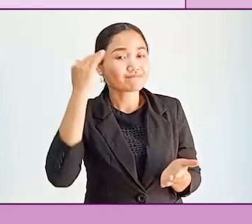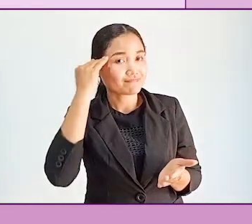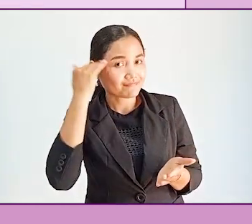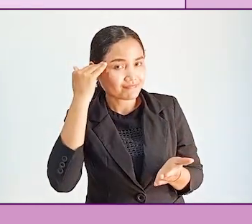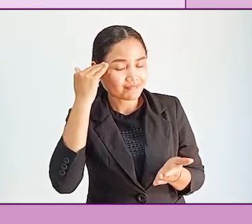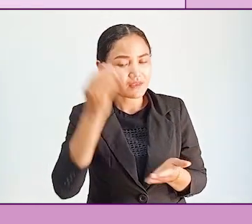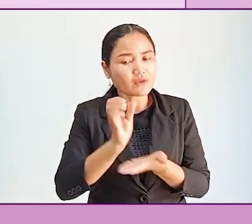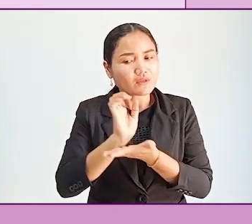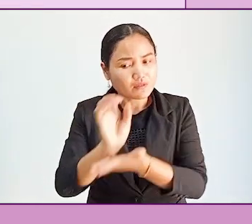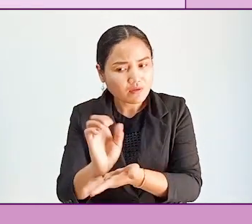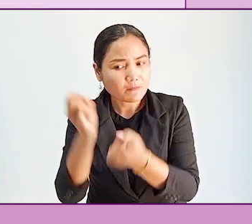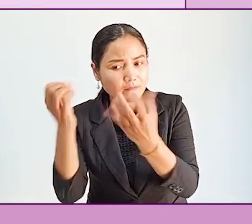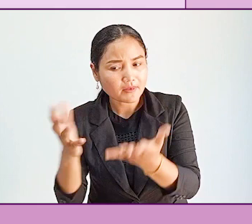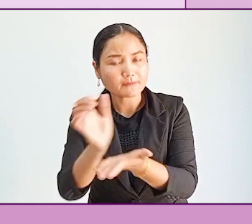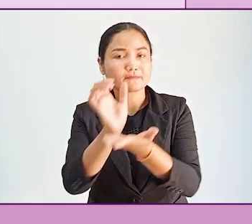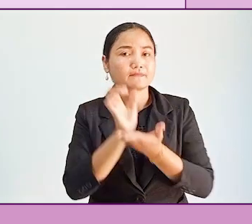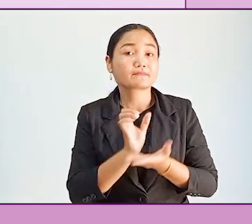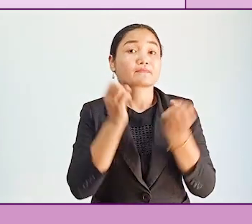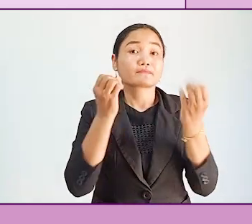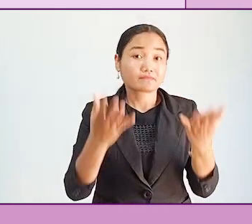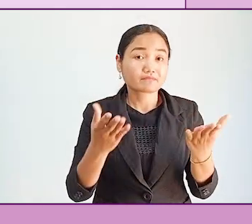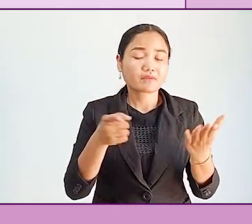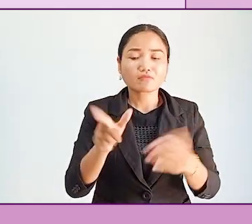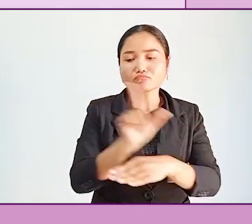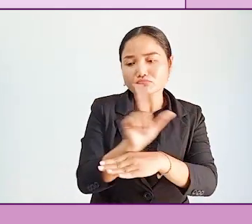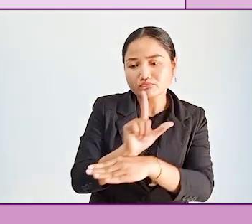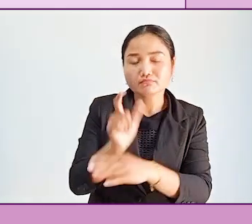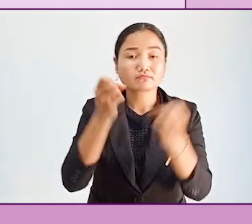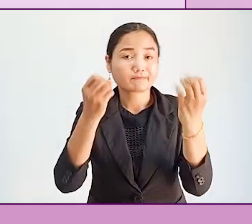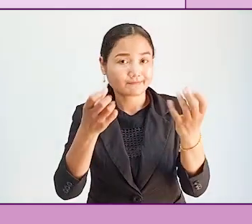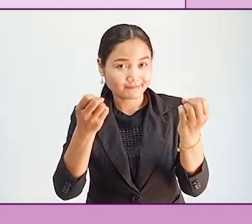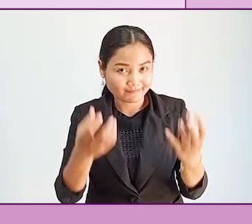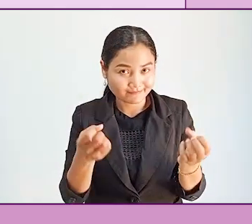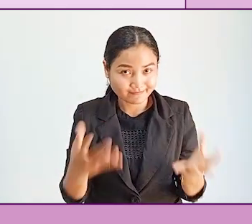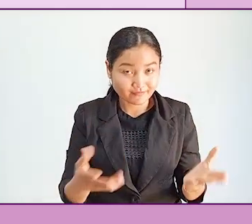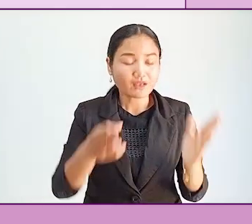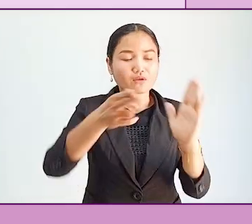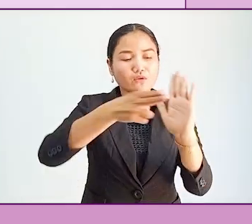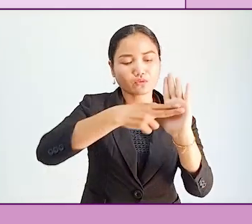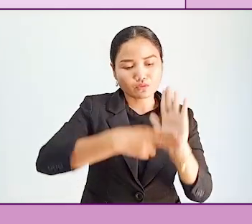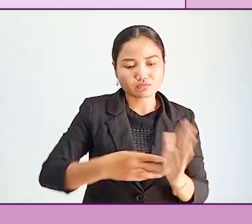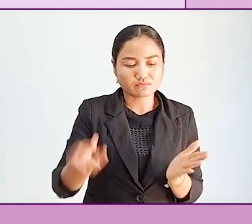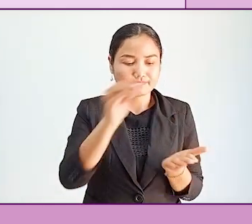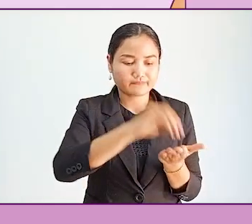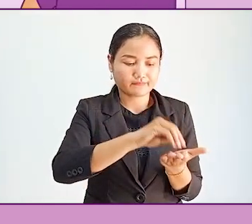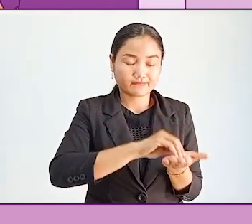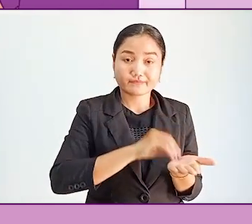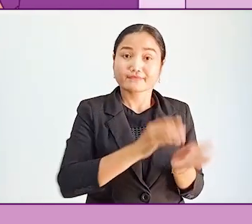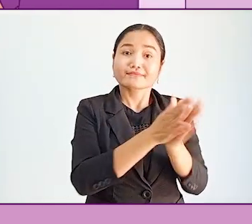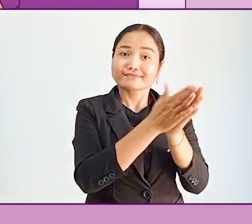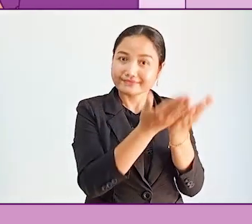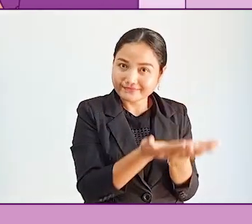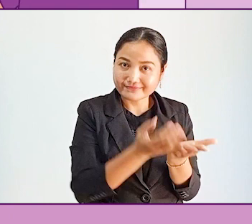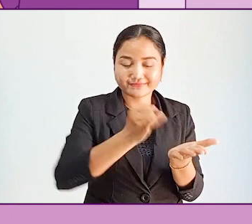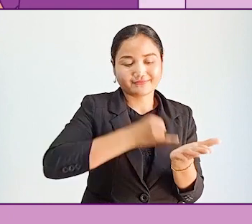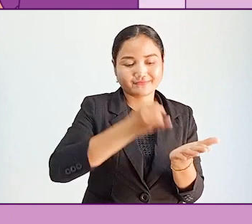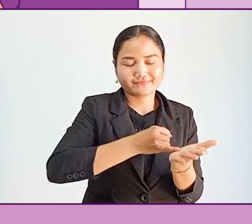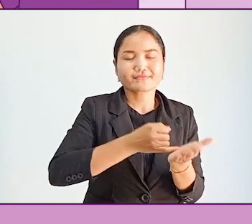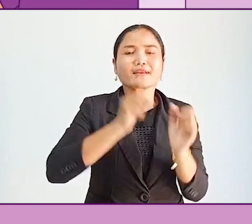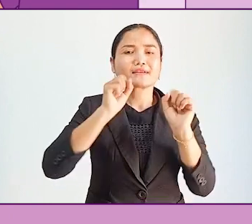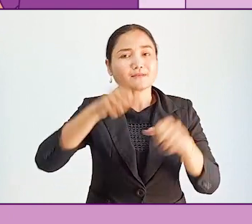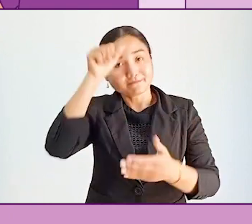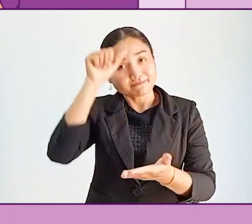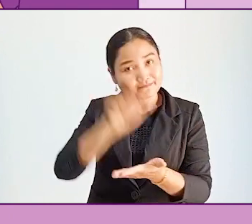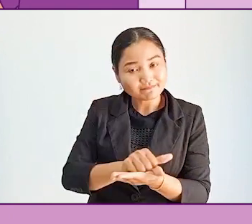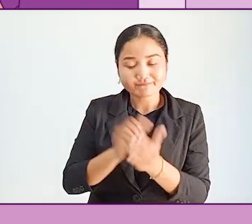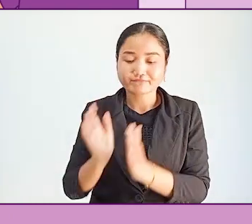thiết tê Pro nét Nâng đăng bị phá chấm nánh rưu khát bật bạc gọt Chỉ mùi nâng cầm nọt ra cho bà lâu á Nét nâng mình phép nghi sửa khăn ông ca xâm lệch